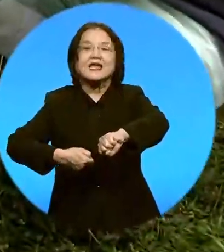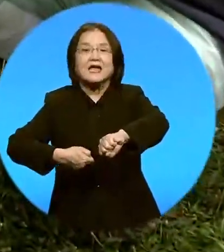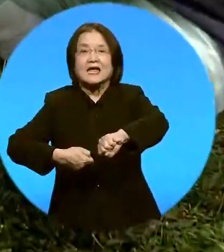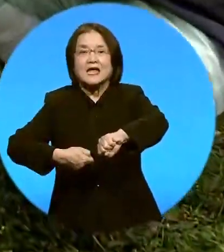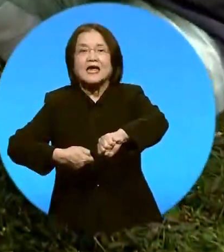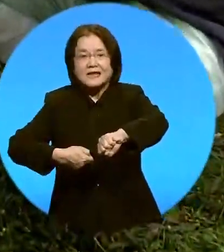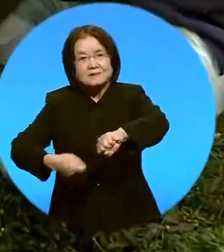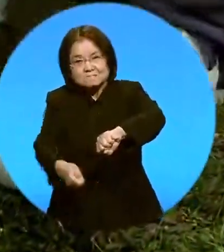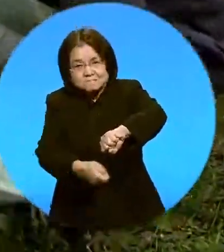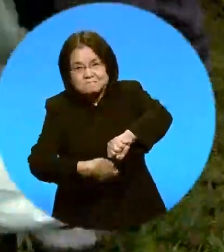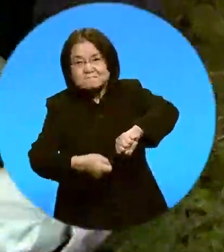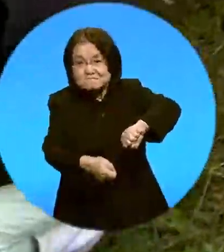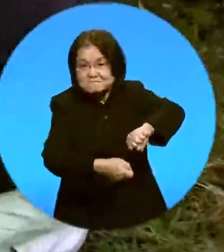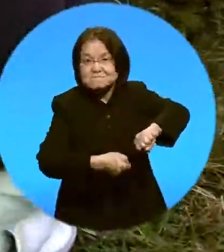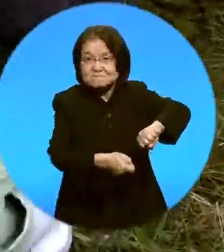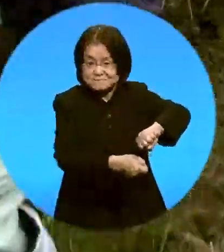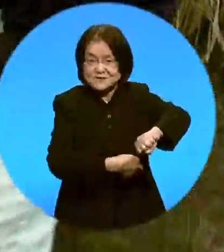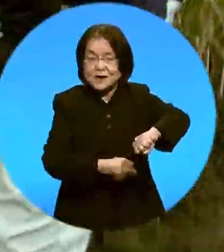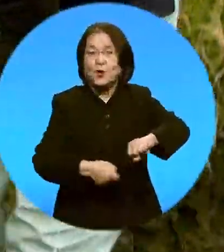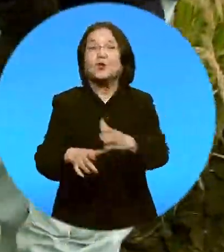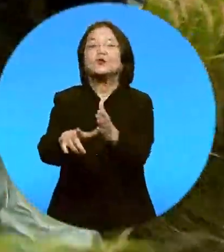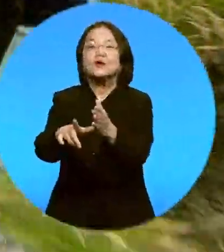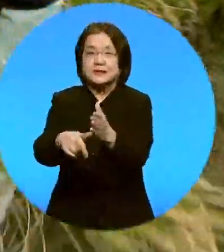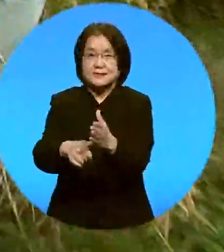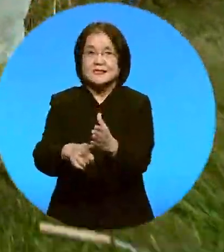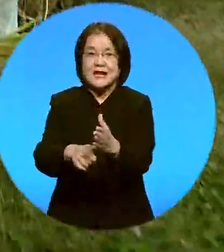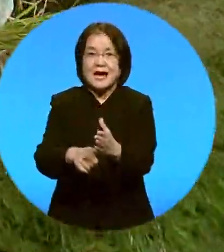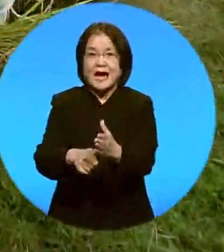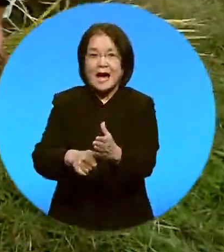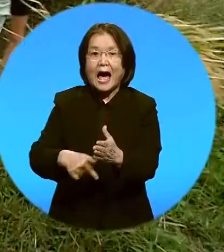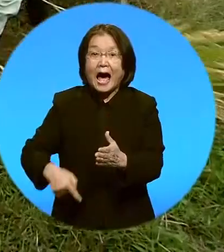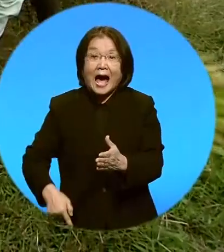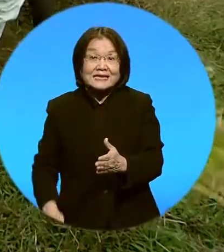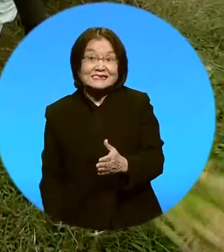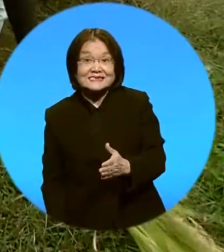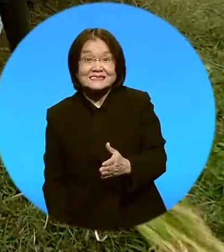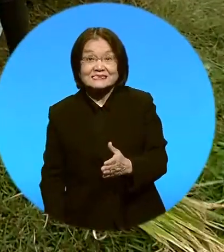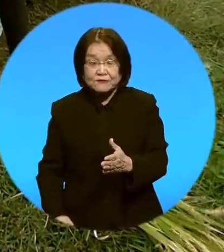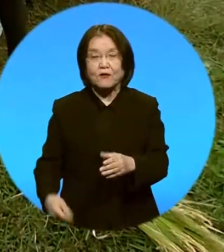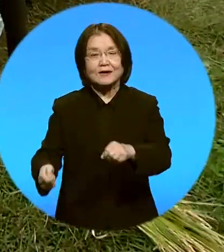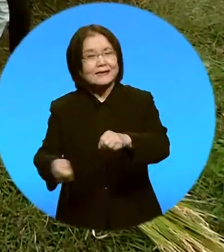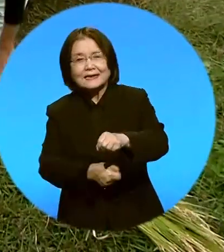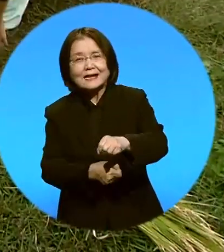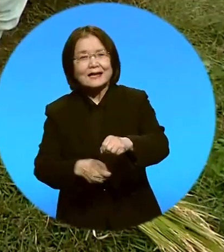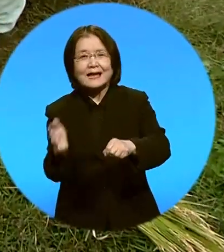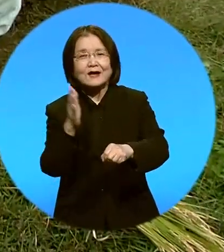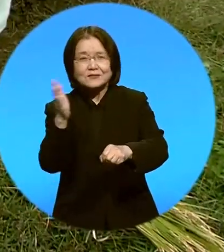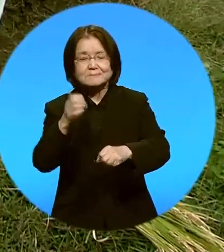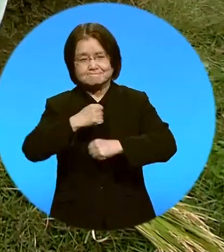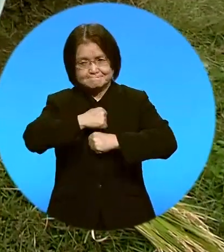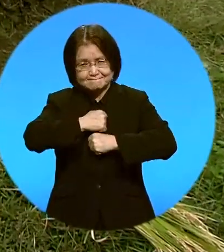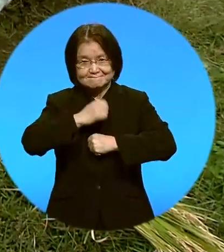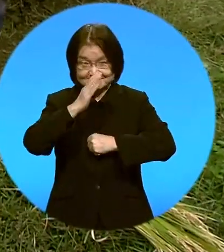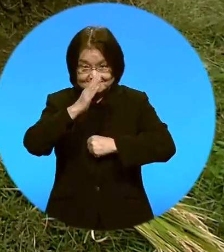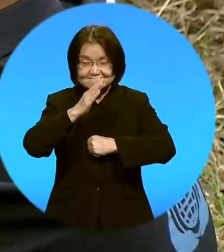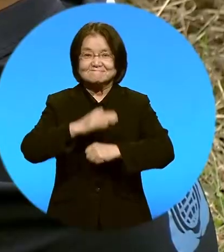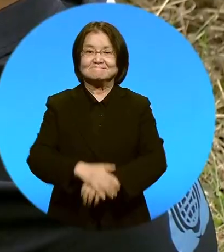稲を刈ります。この時に足とかを切らないように十分注意してください。